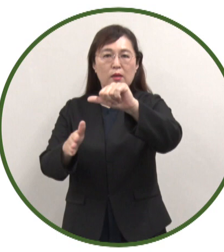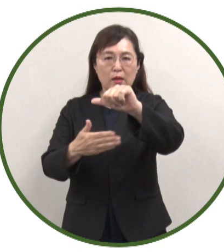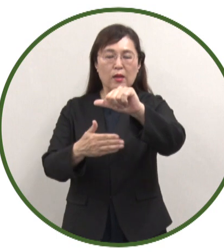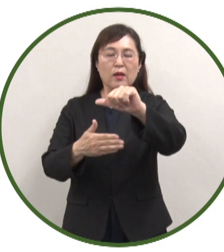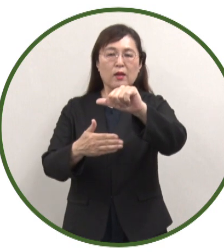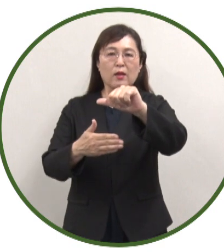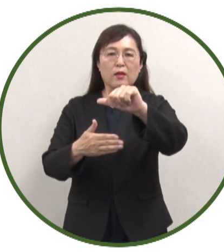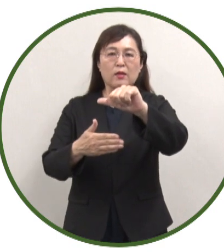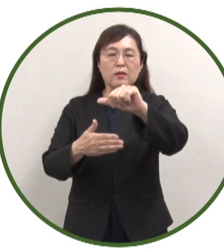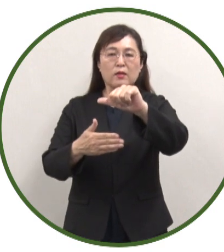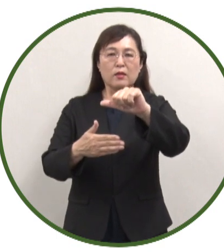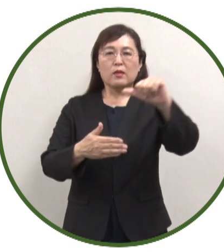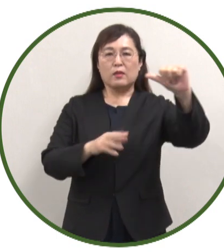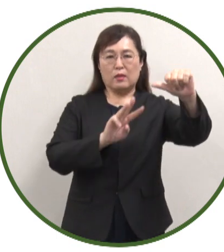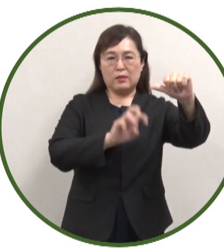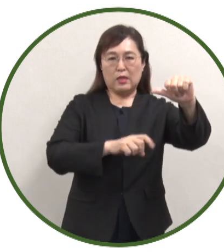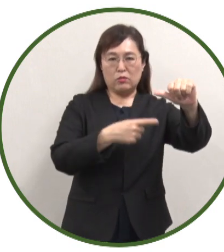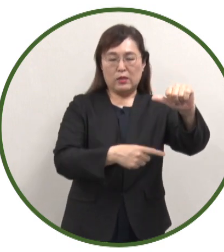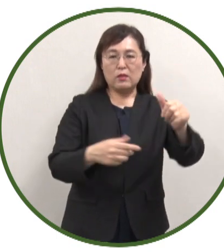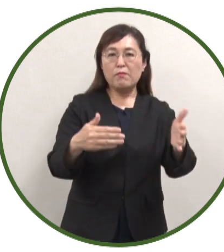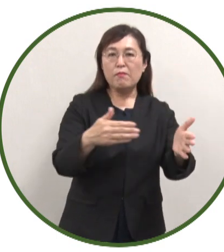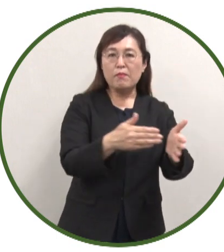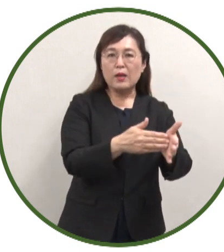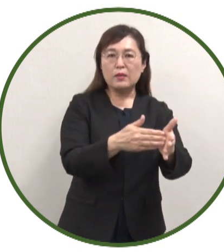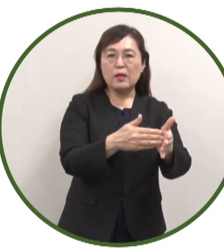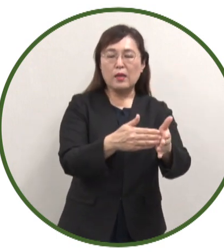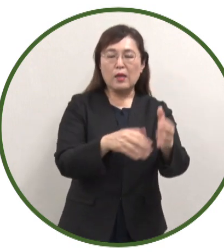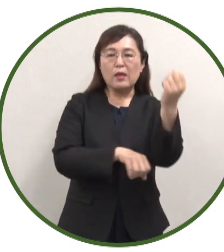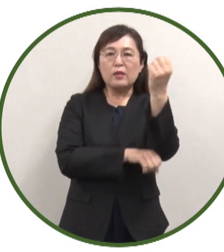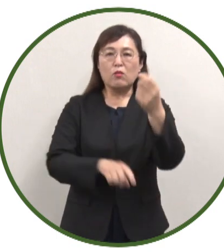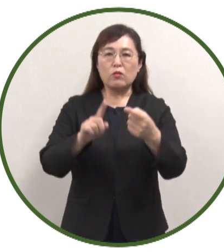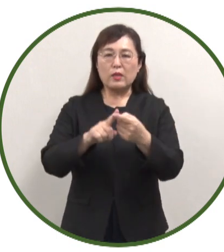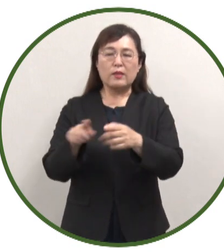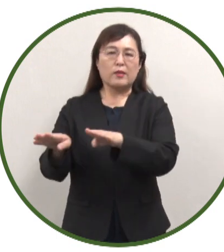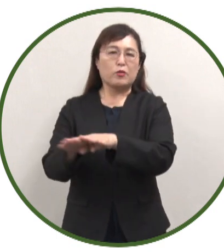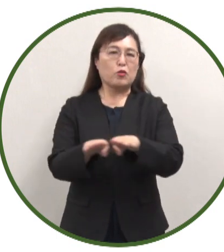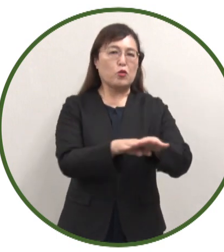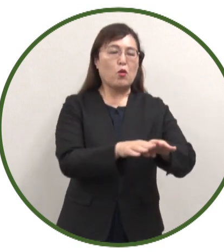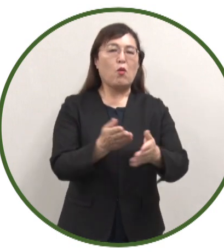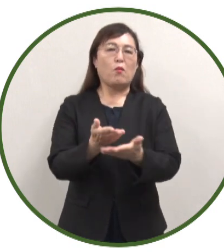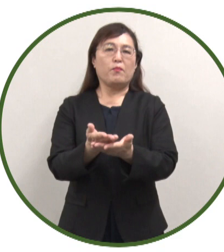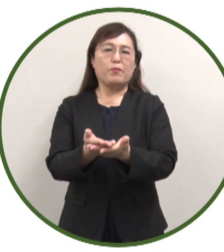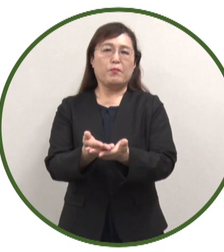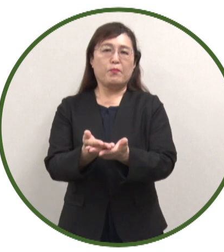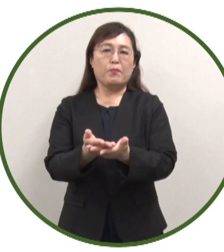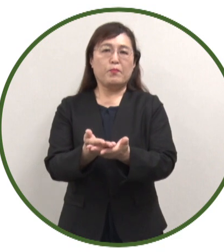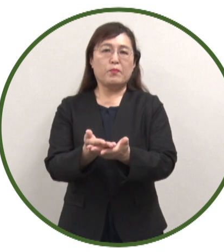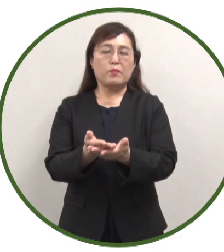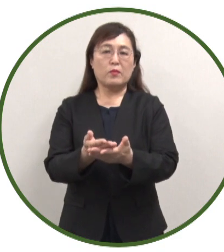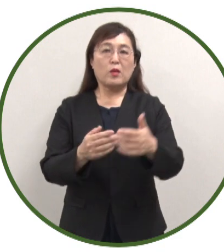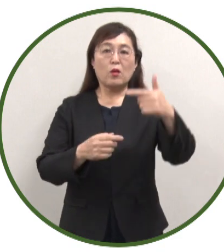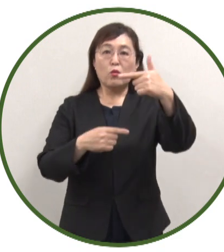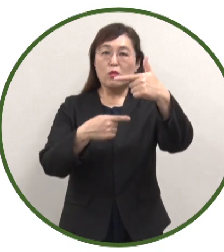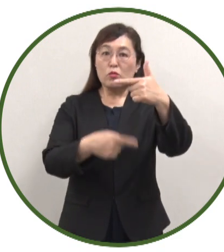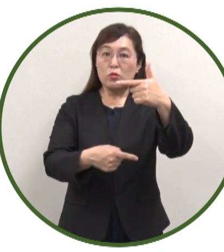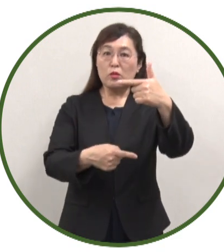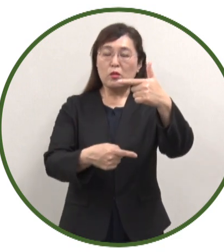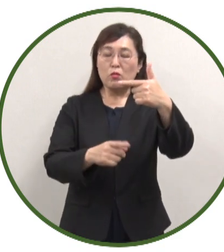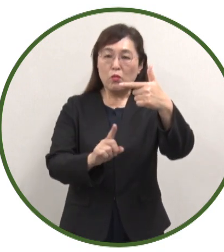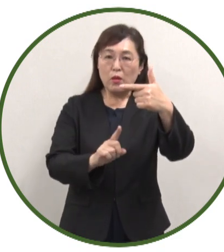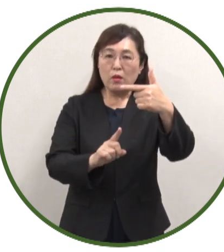して、5月31日まで原則休業を要請いたします。6月1日